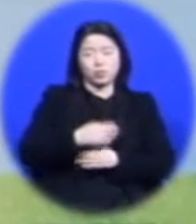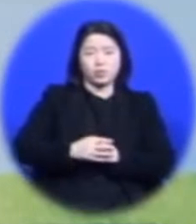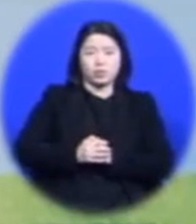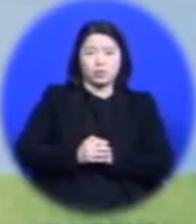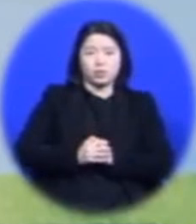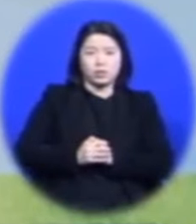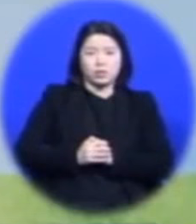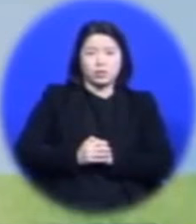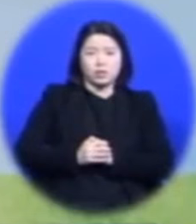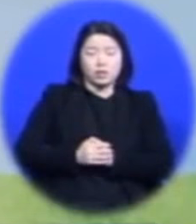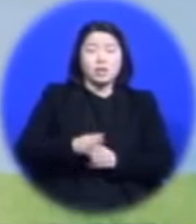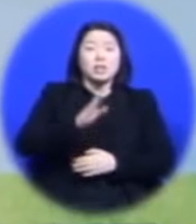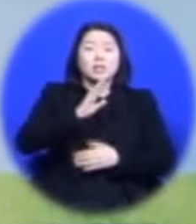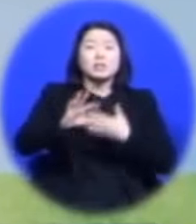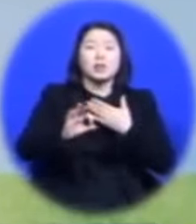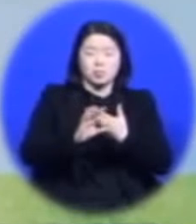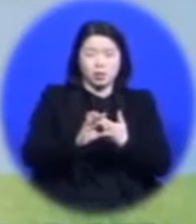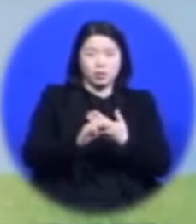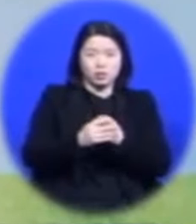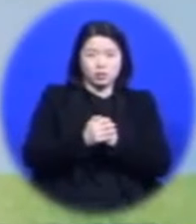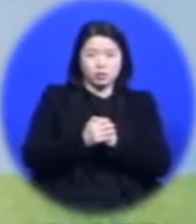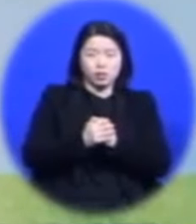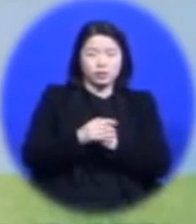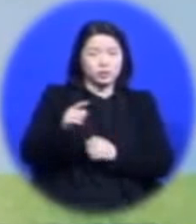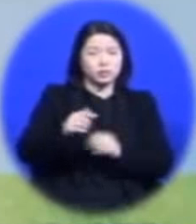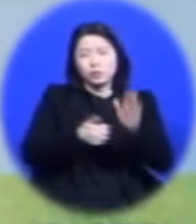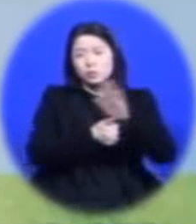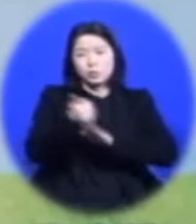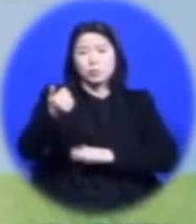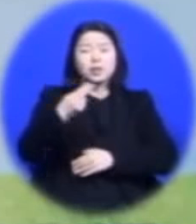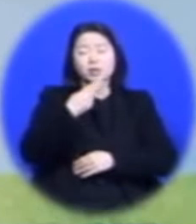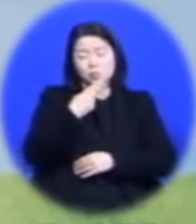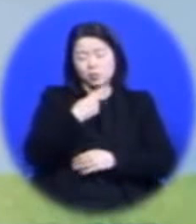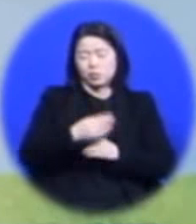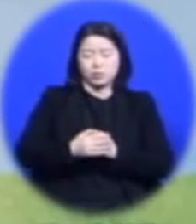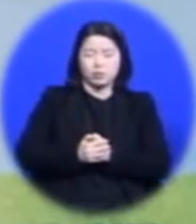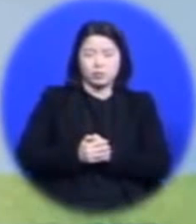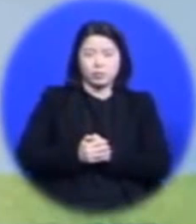해요 그러면 이건 소망이 없는